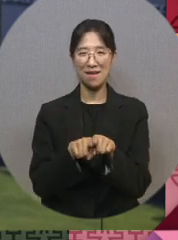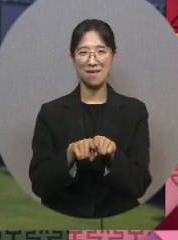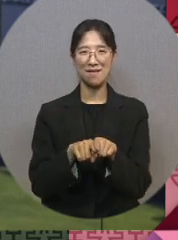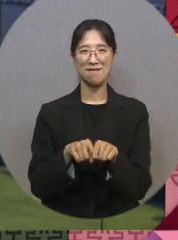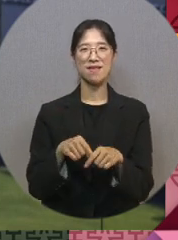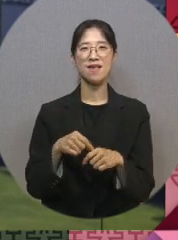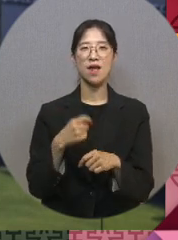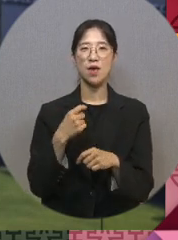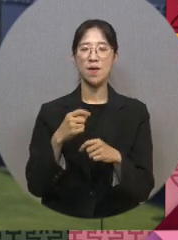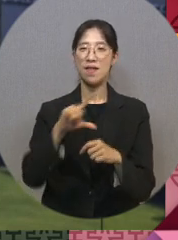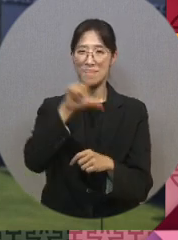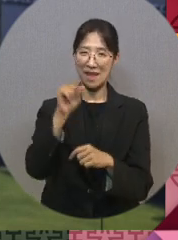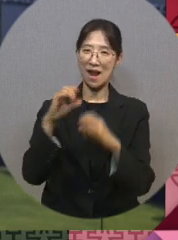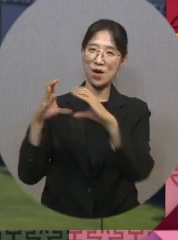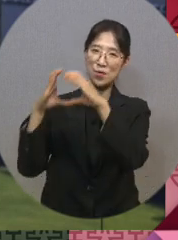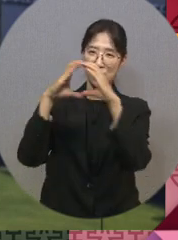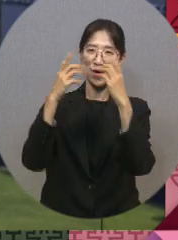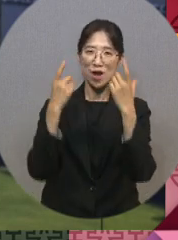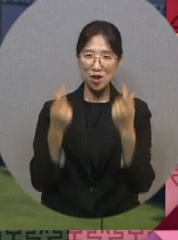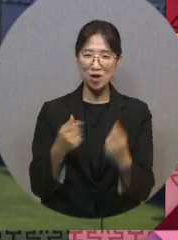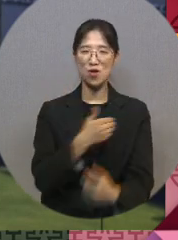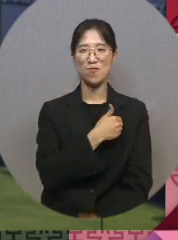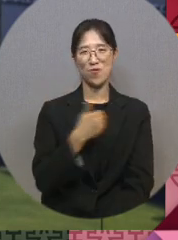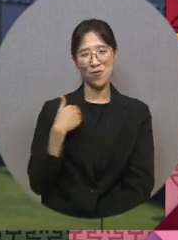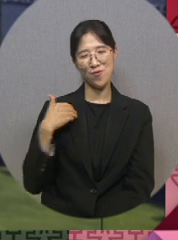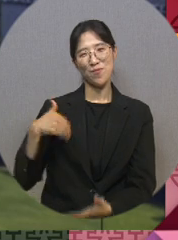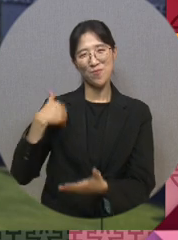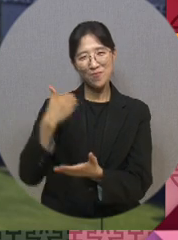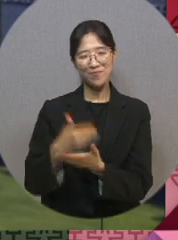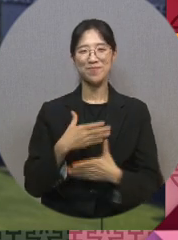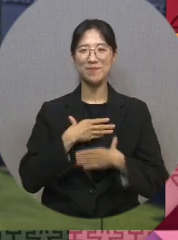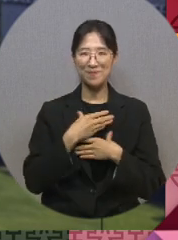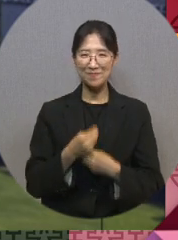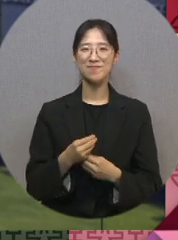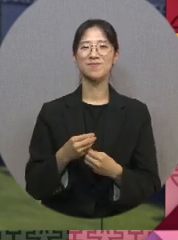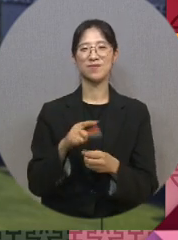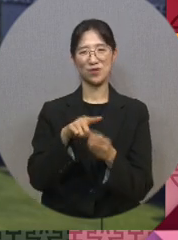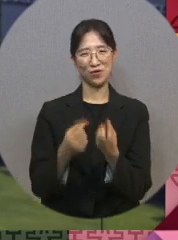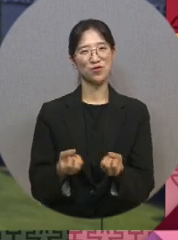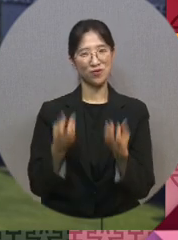둥근 보름달처럼 넉넉하고 포근한 한가위 보내세요.